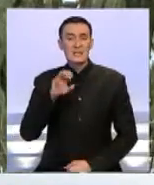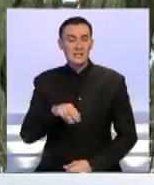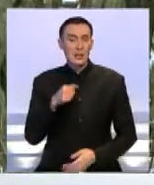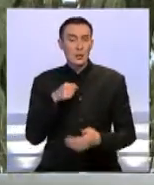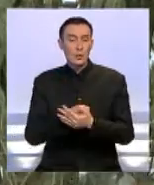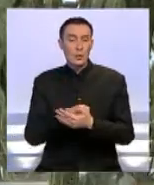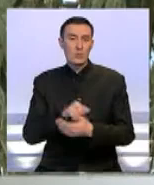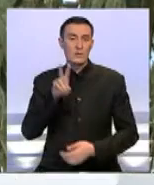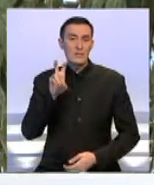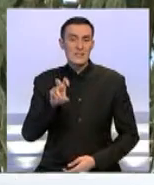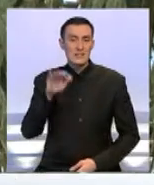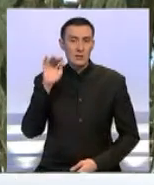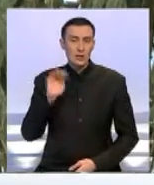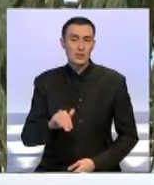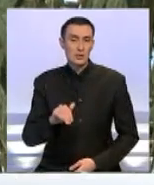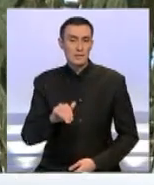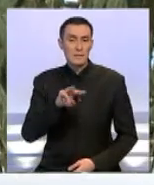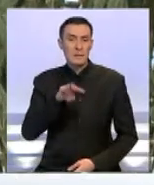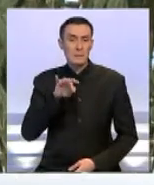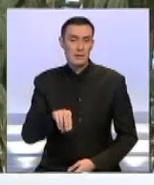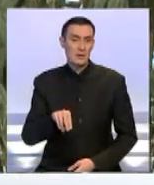до 200 тысяч МРП.